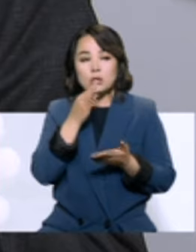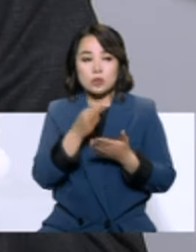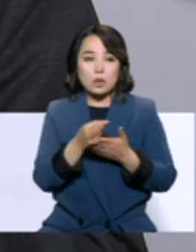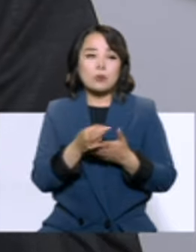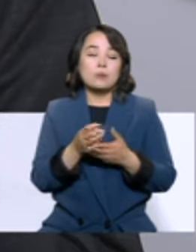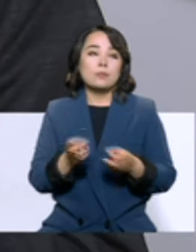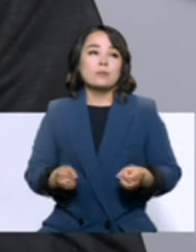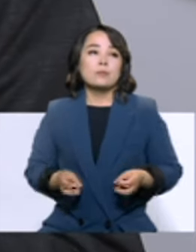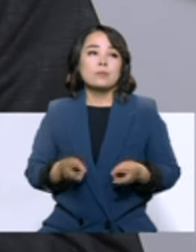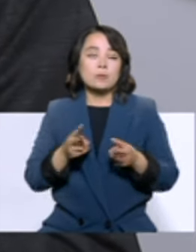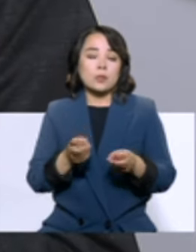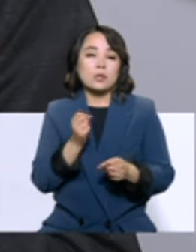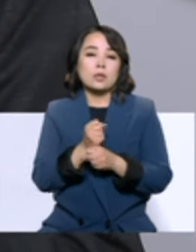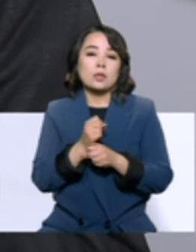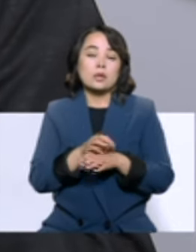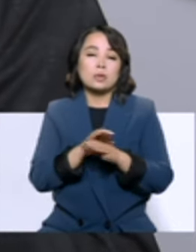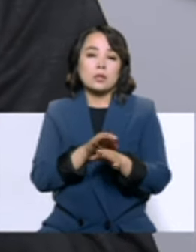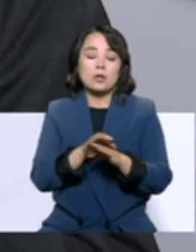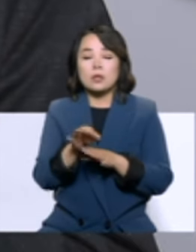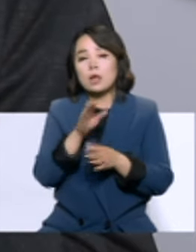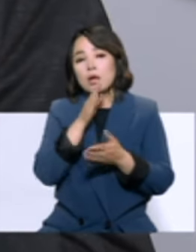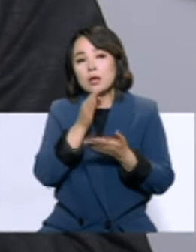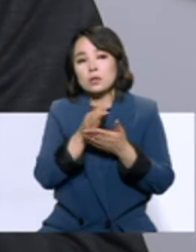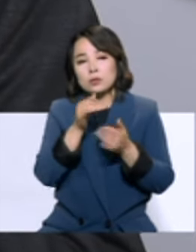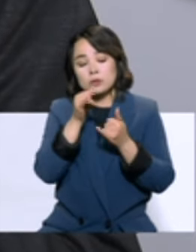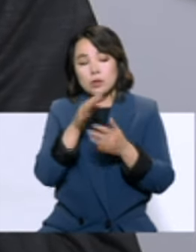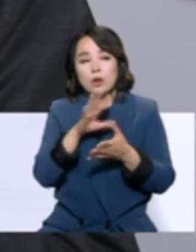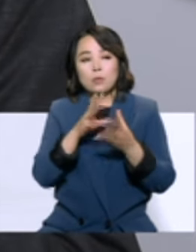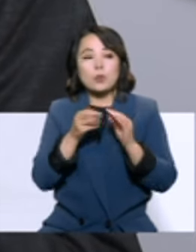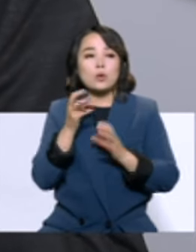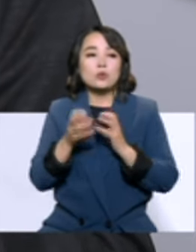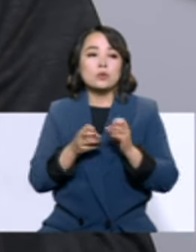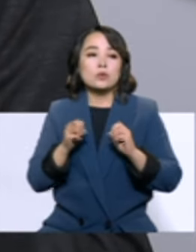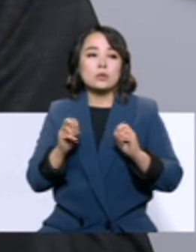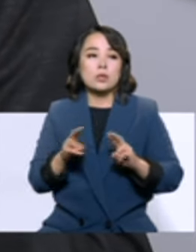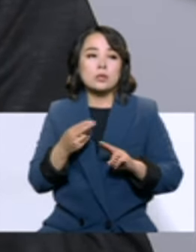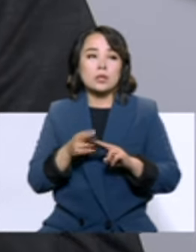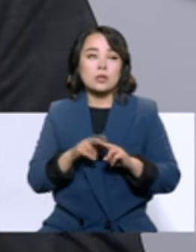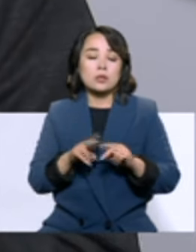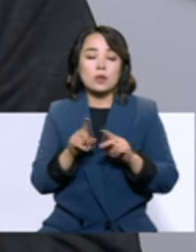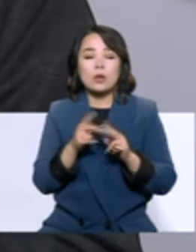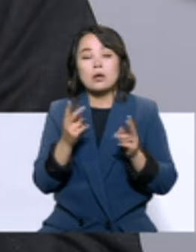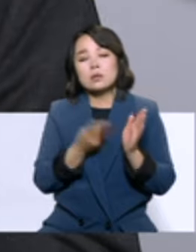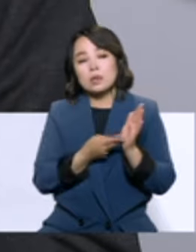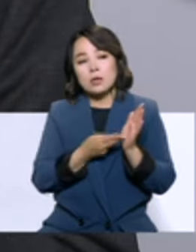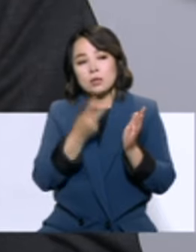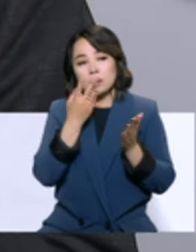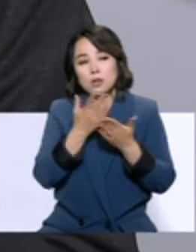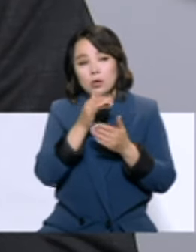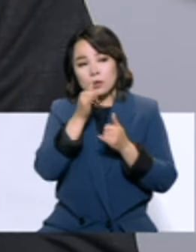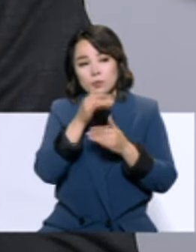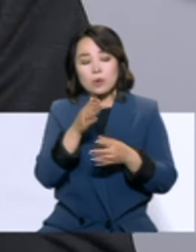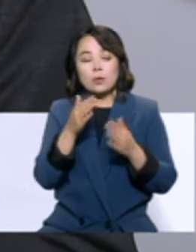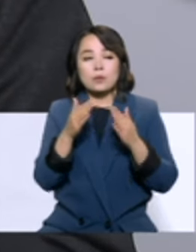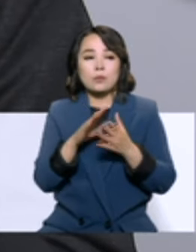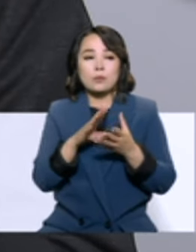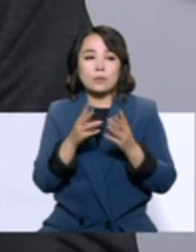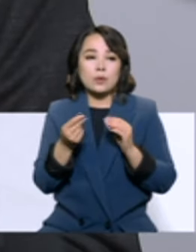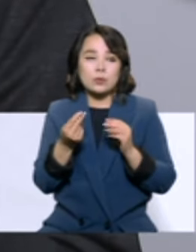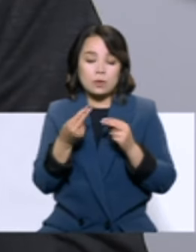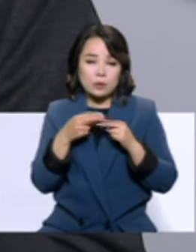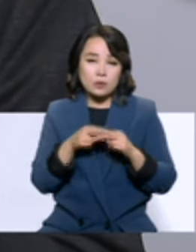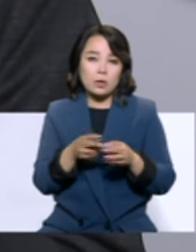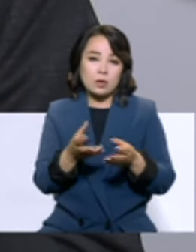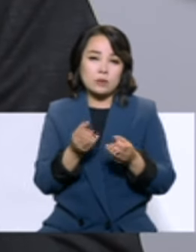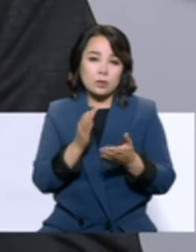қылмыс жағына тарта алмайсың ананы. Бірақ бүкіл дүние жүзінде осылай, сен мына дәлелдей алмасаң, қайда мына мүлікті алдың, ақшаны